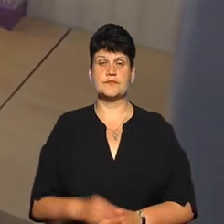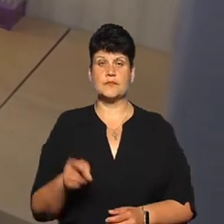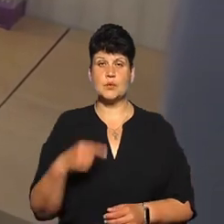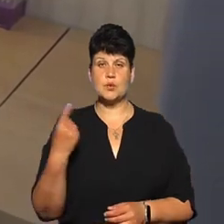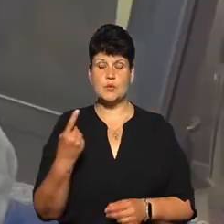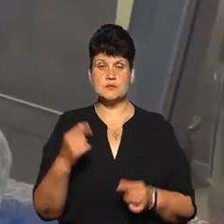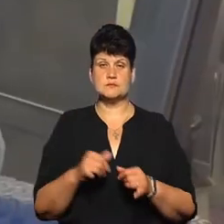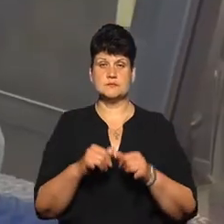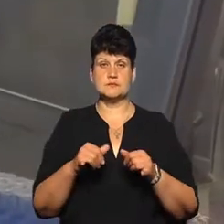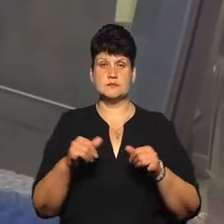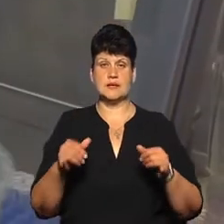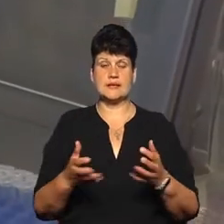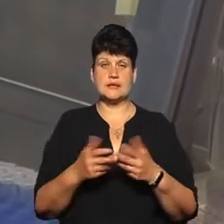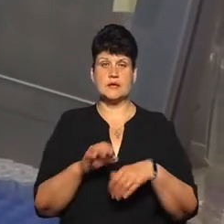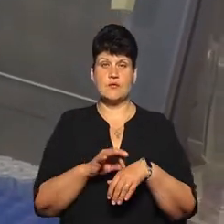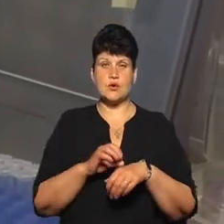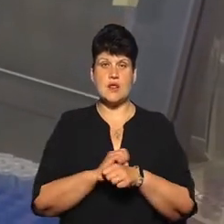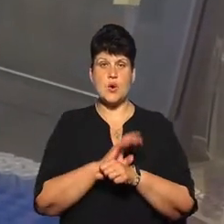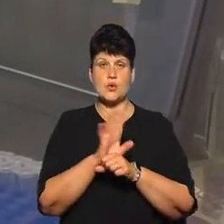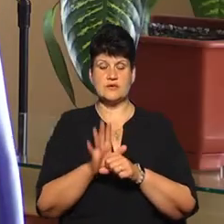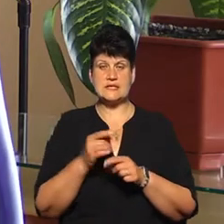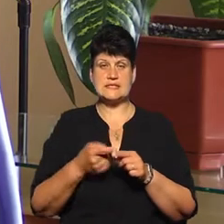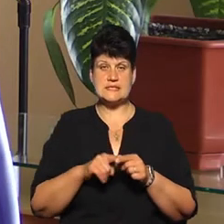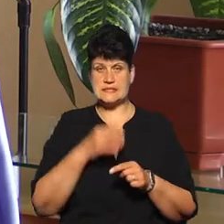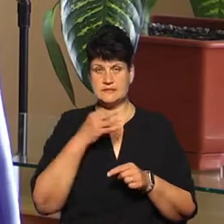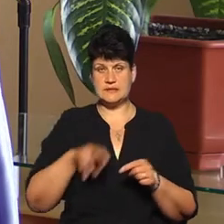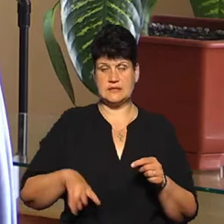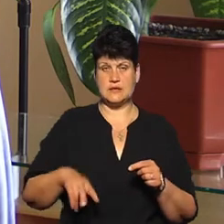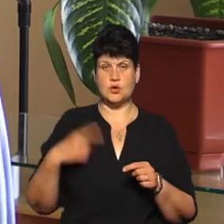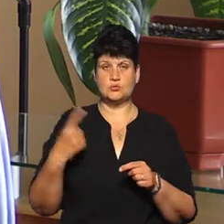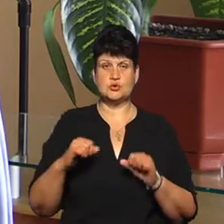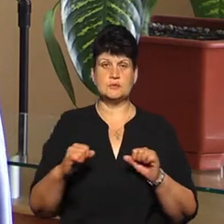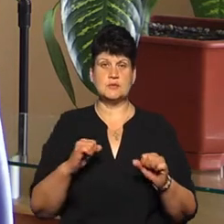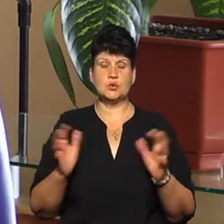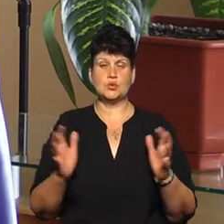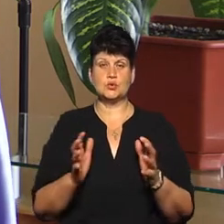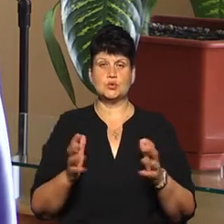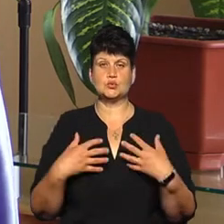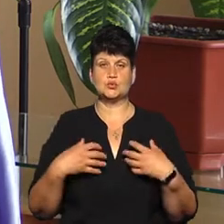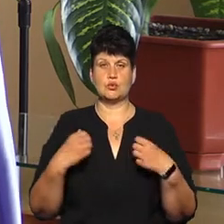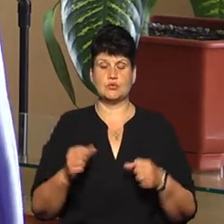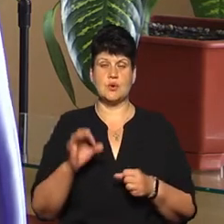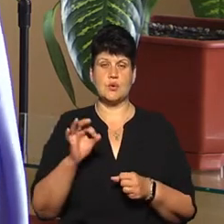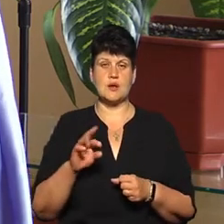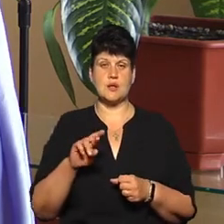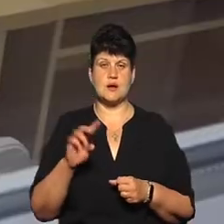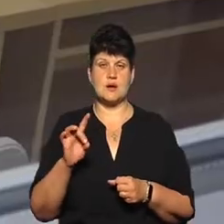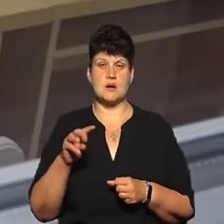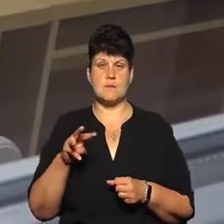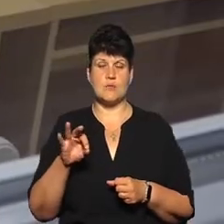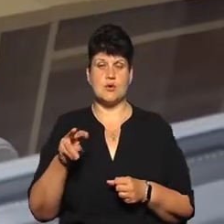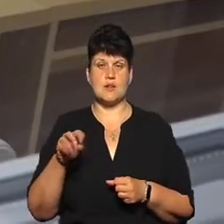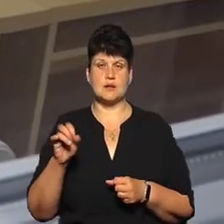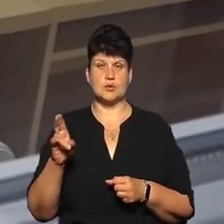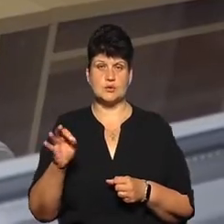Тернопільщині зростає кількість хворих на коронавірус. Про це розповіла директорка обласного департаменту охорони здоров'я Ольга Ярмоленко. За її словами,